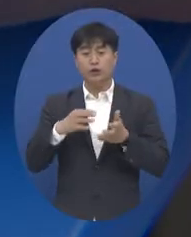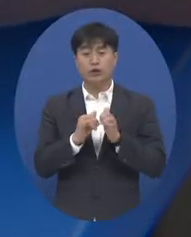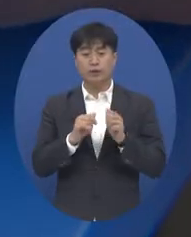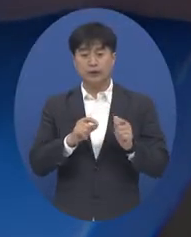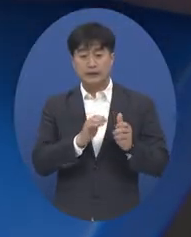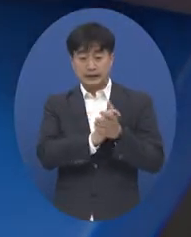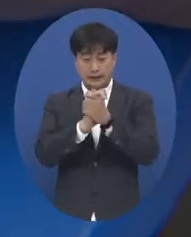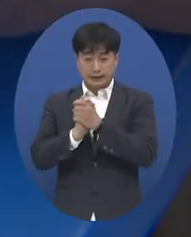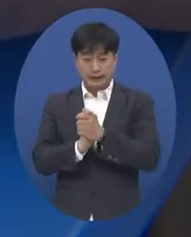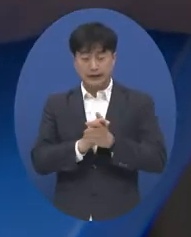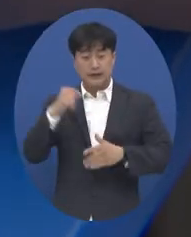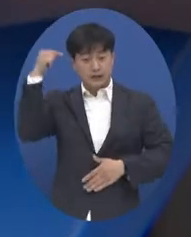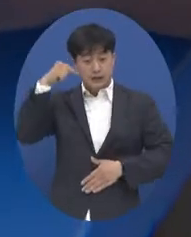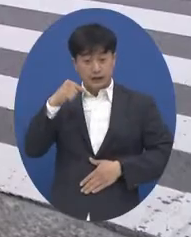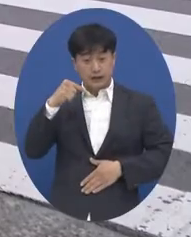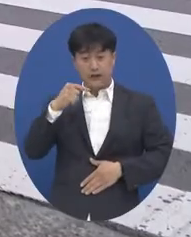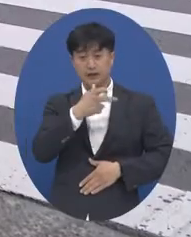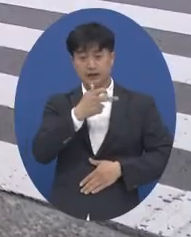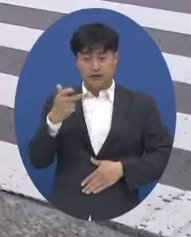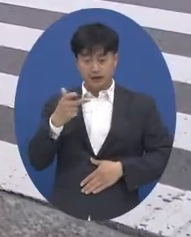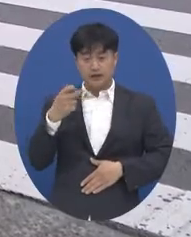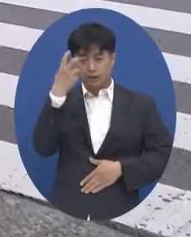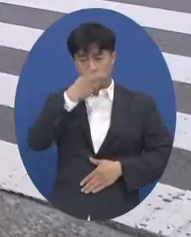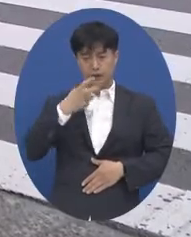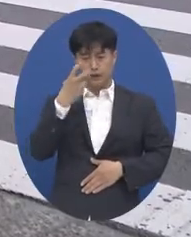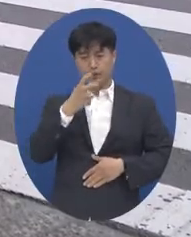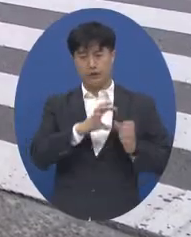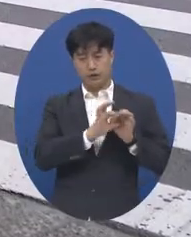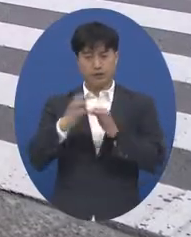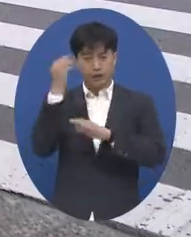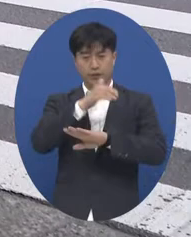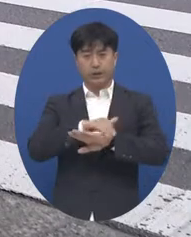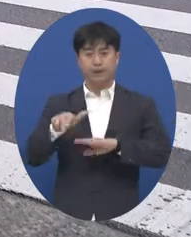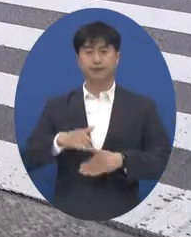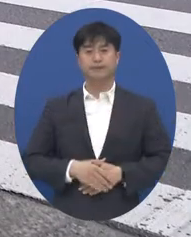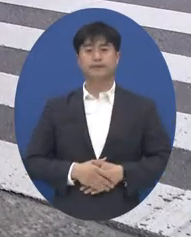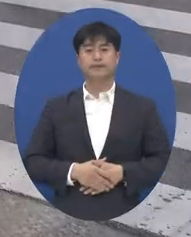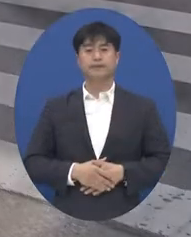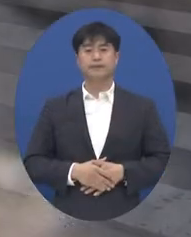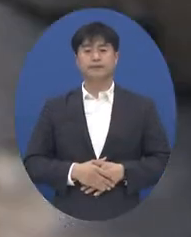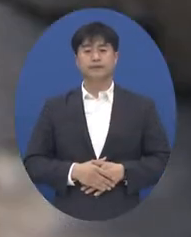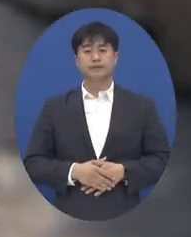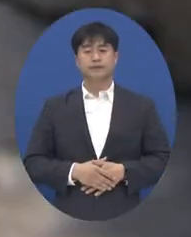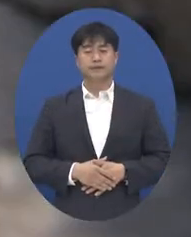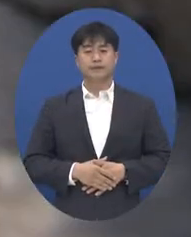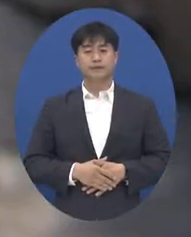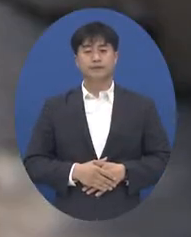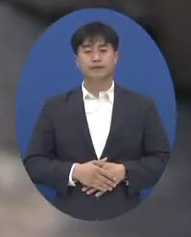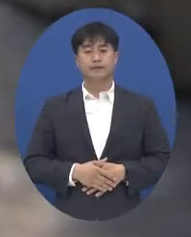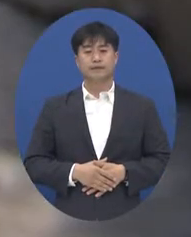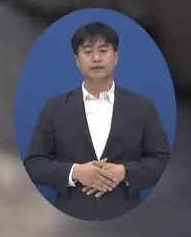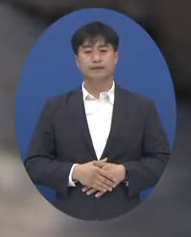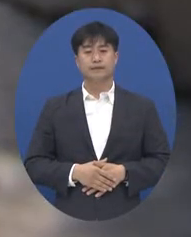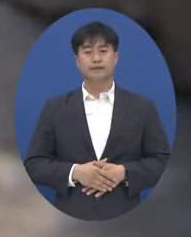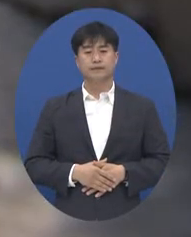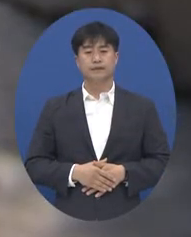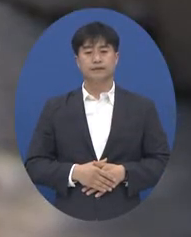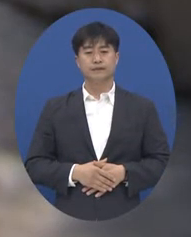밀접하고 체감 효과가 큰 분야를 대상으로 감사를 이어나갈 방침입니다. 경기CCTV 최창순입니다.